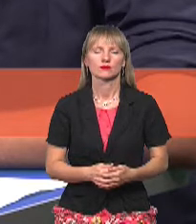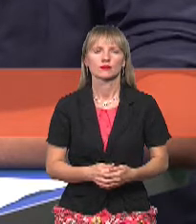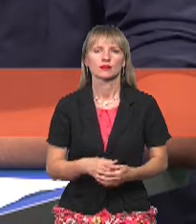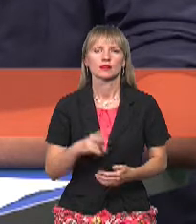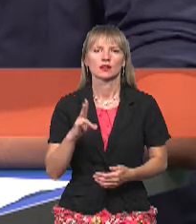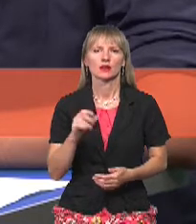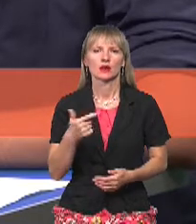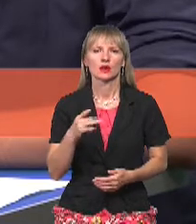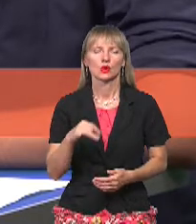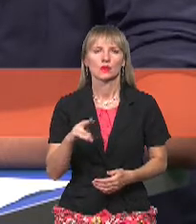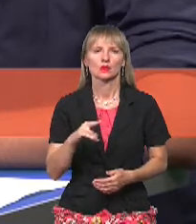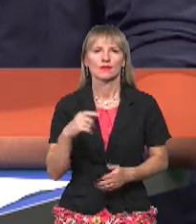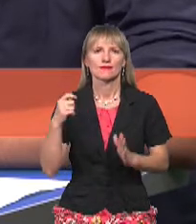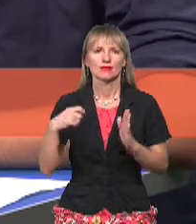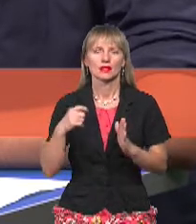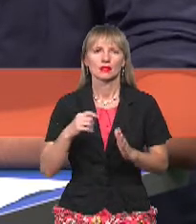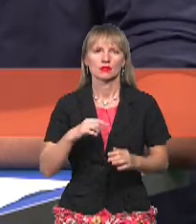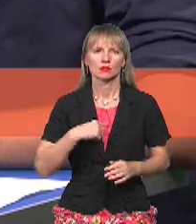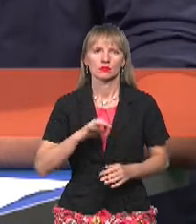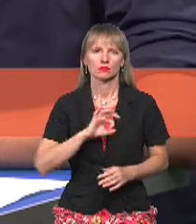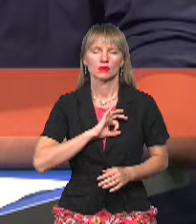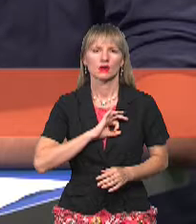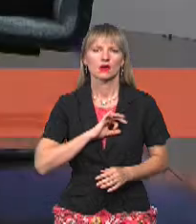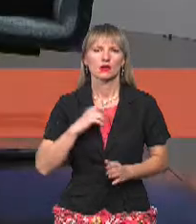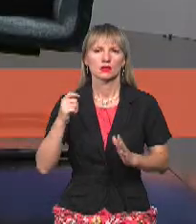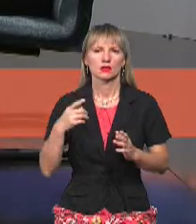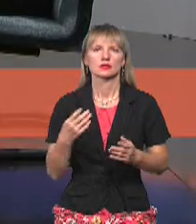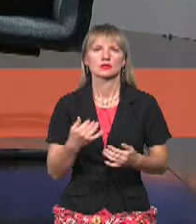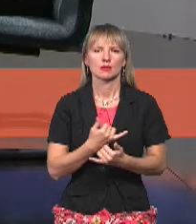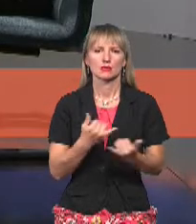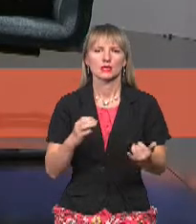Нагрудні відеокамери, це також забезпечення НПУ.